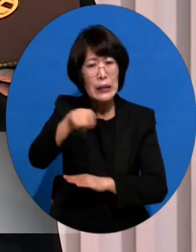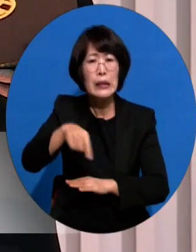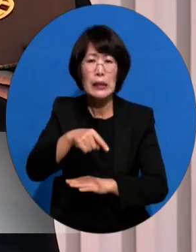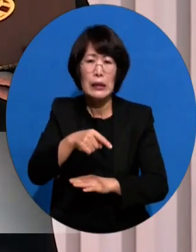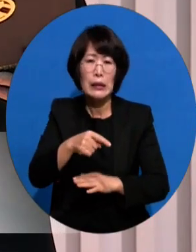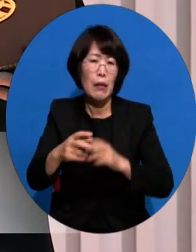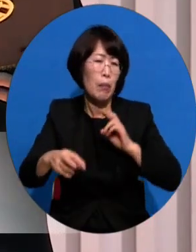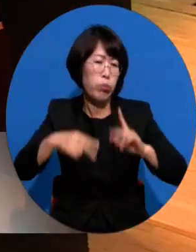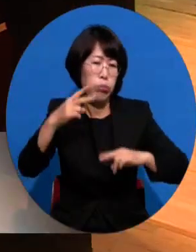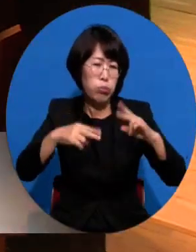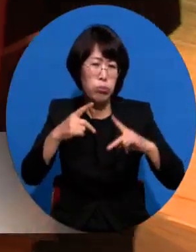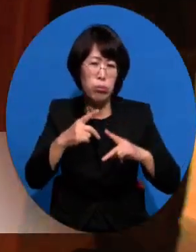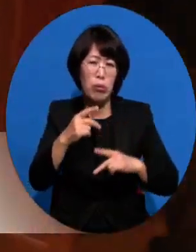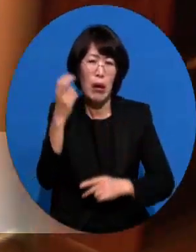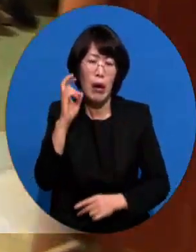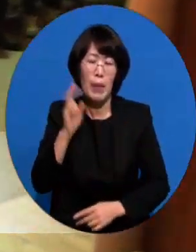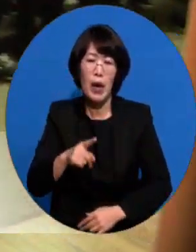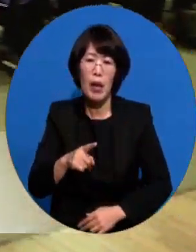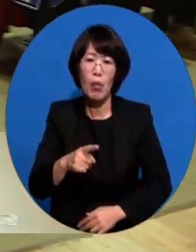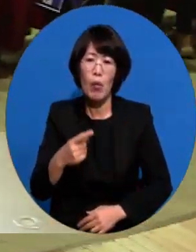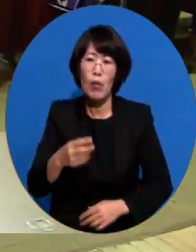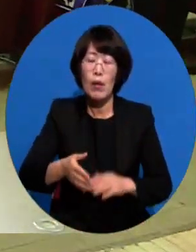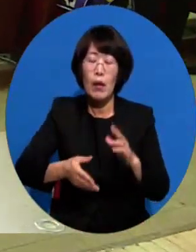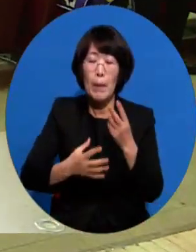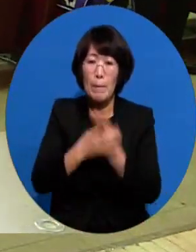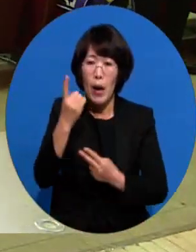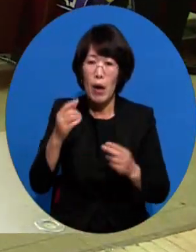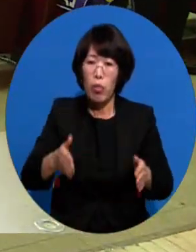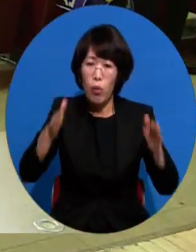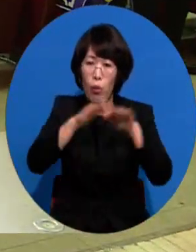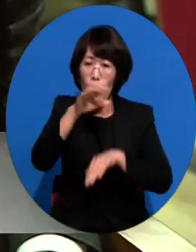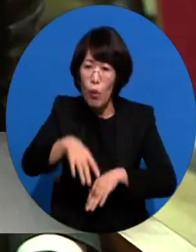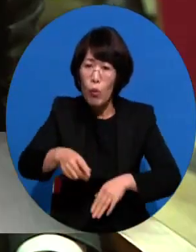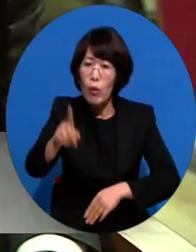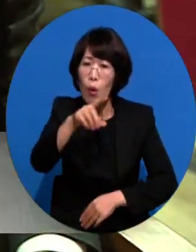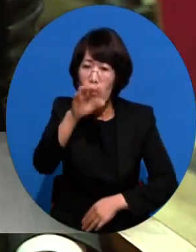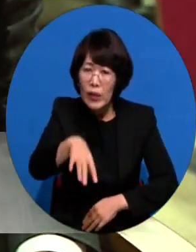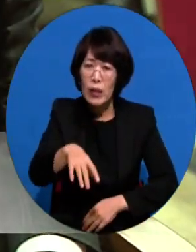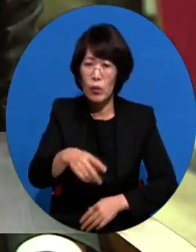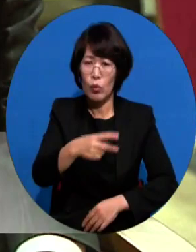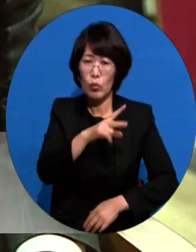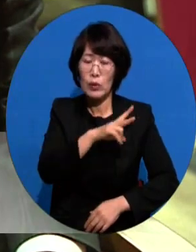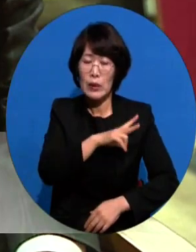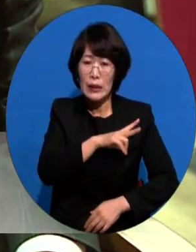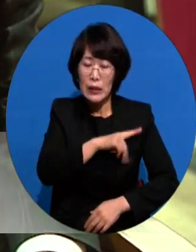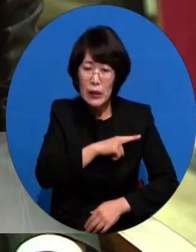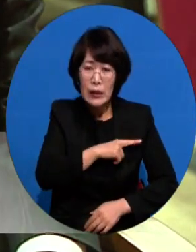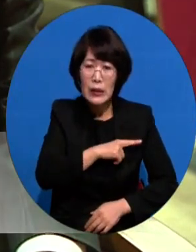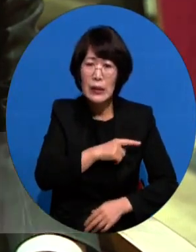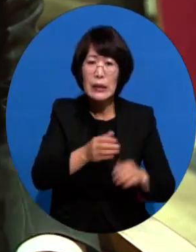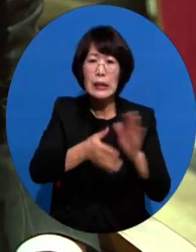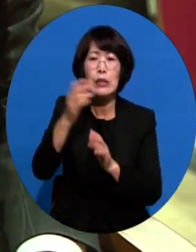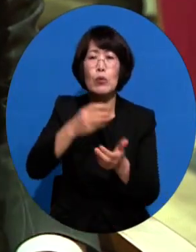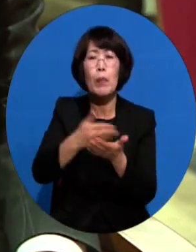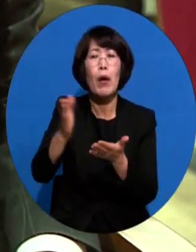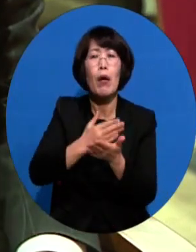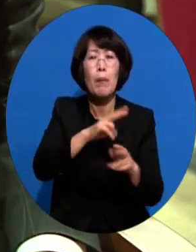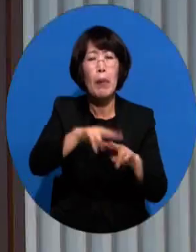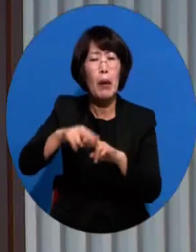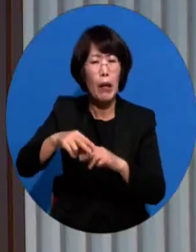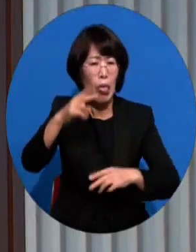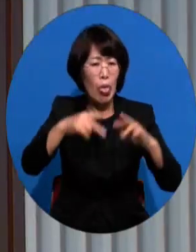논쟁이 불가피하고 통합청사의 위치, 통합시의회, 시군별 의석 배분 등도 진통이